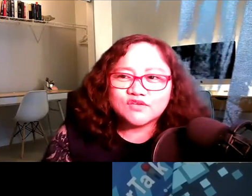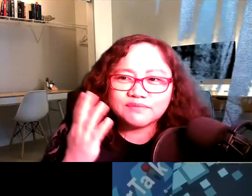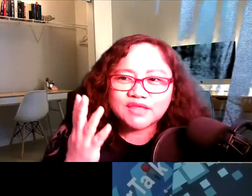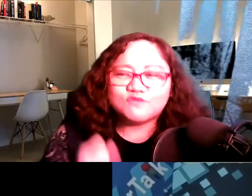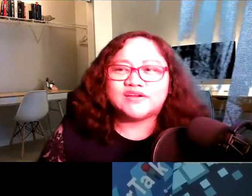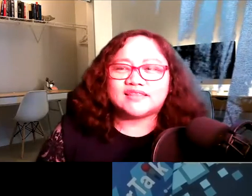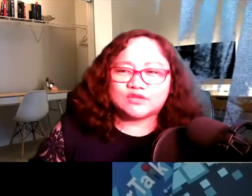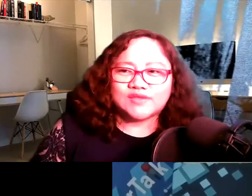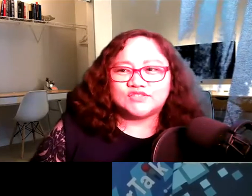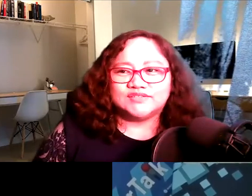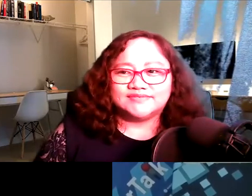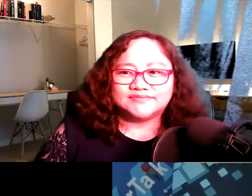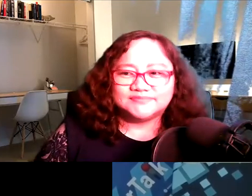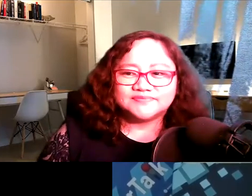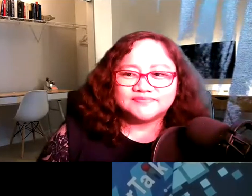Again. Okay. So